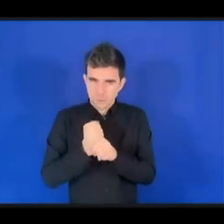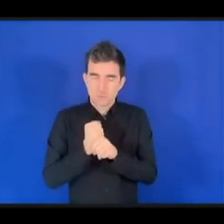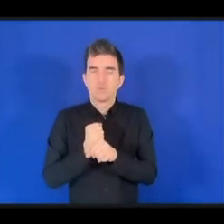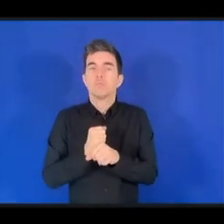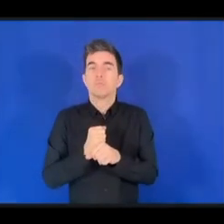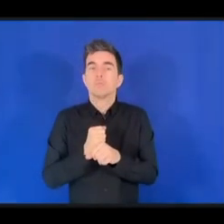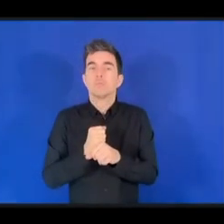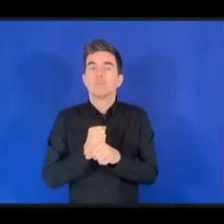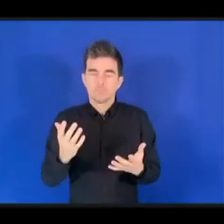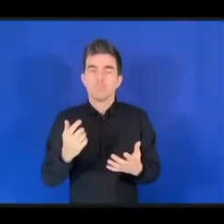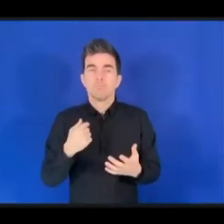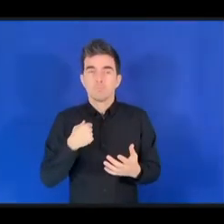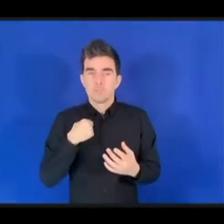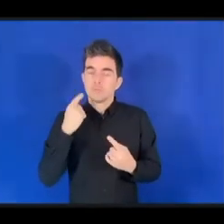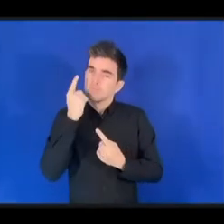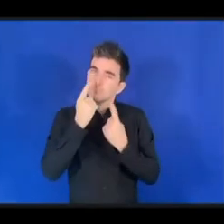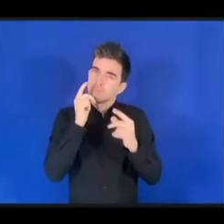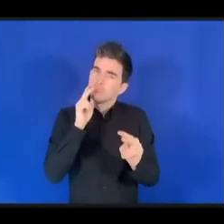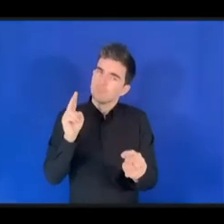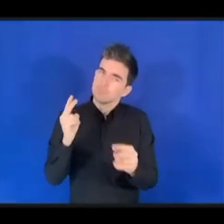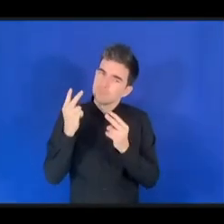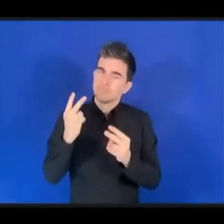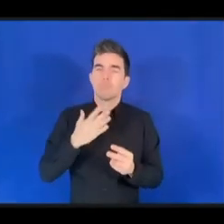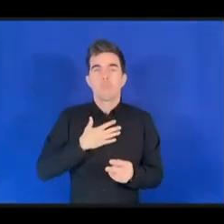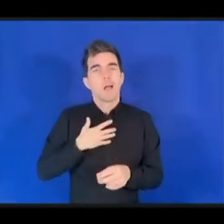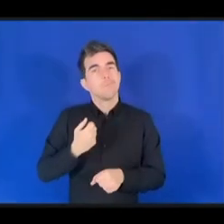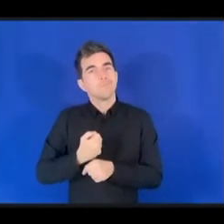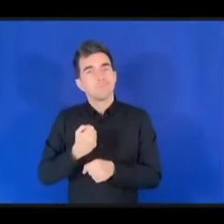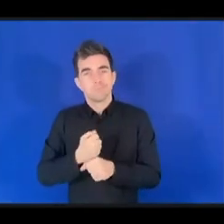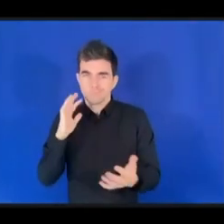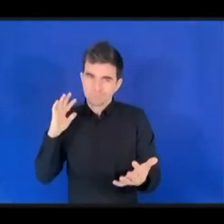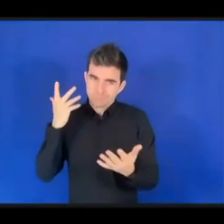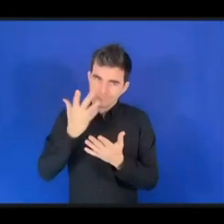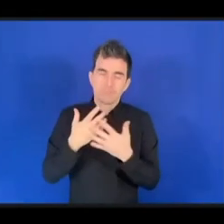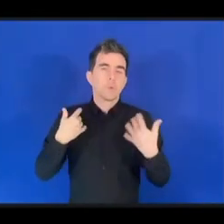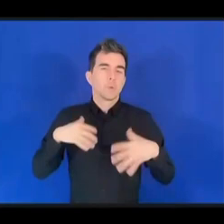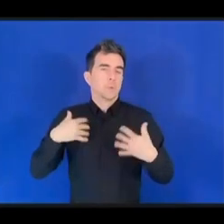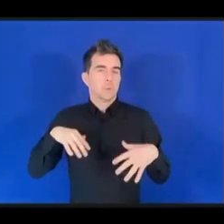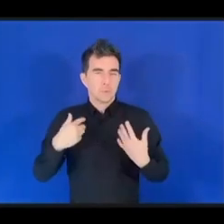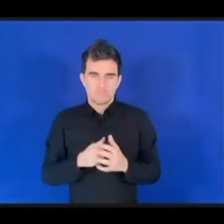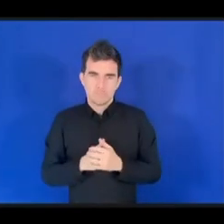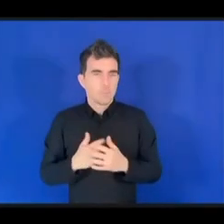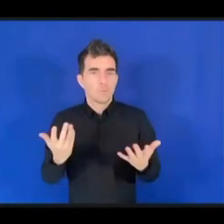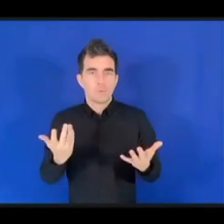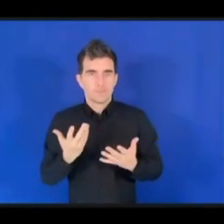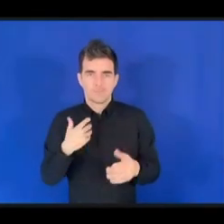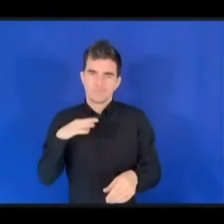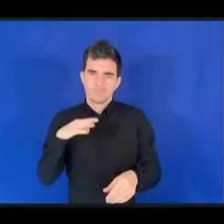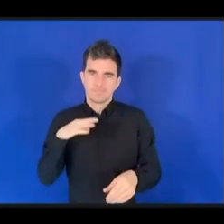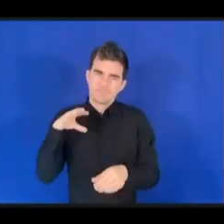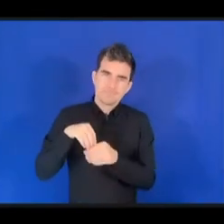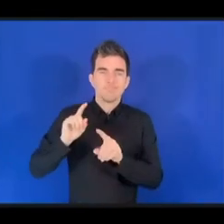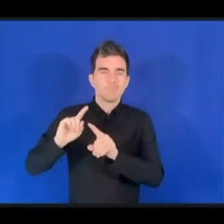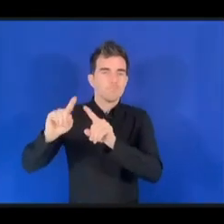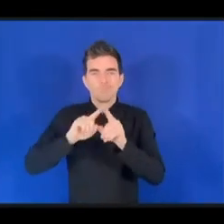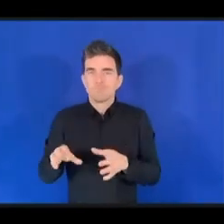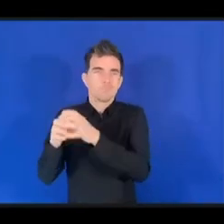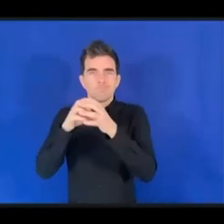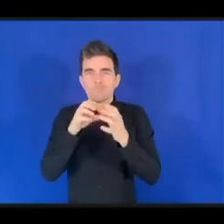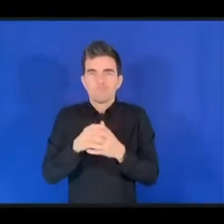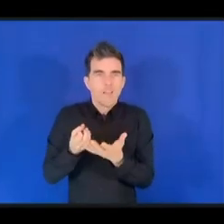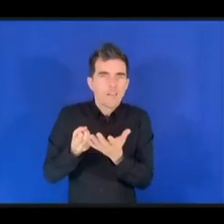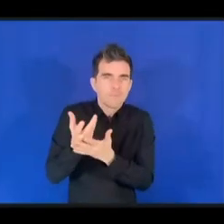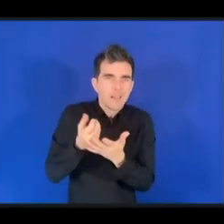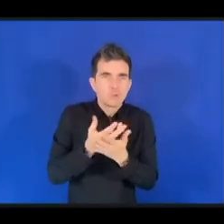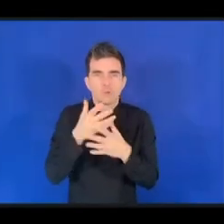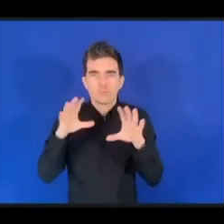キャリアの中でもマルチステークホルダーアドバイザグループのチェアとなりましたのは私のキャリアの